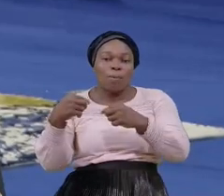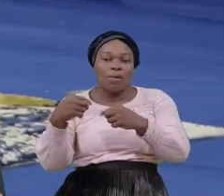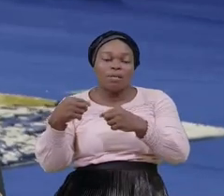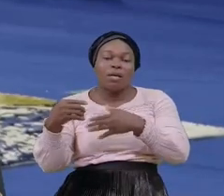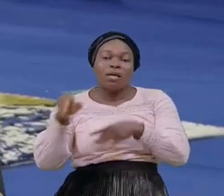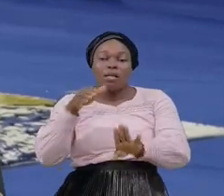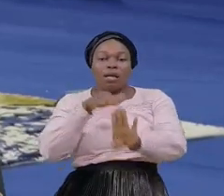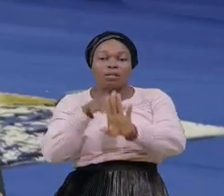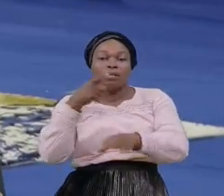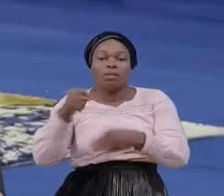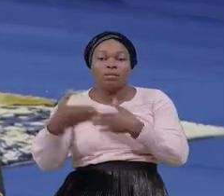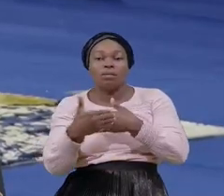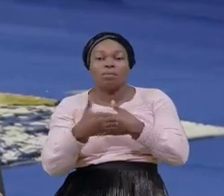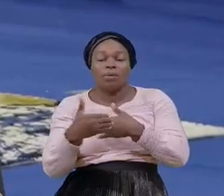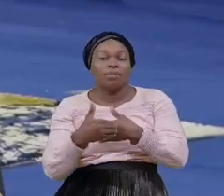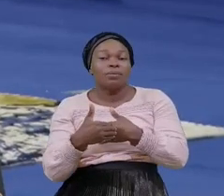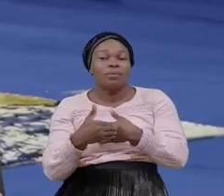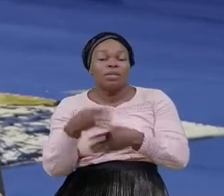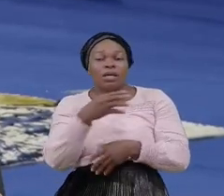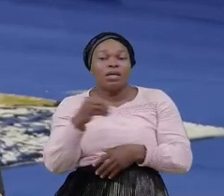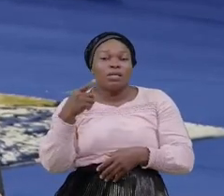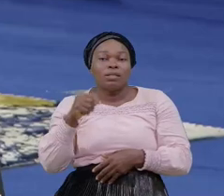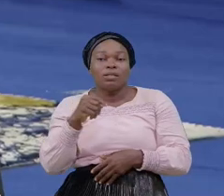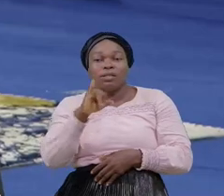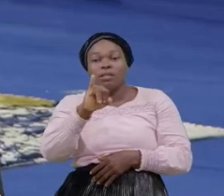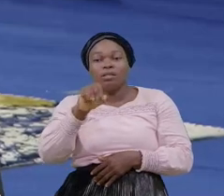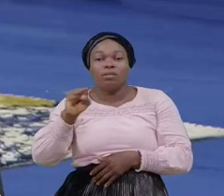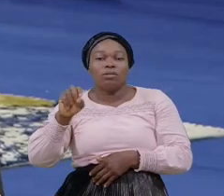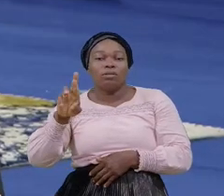étends la verge. Et lorsque les Israélites